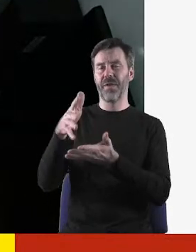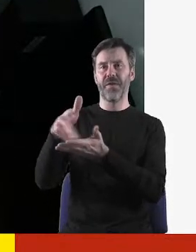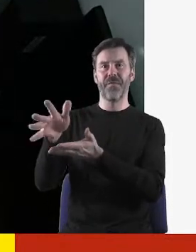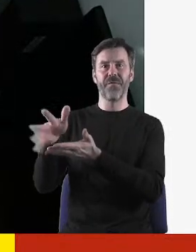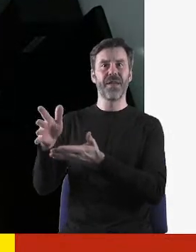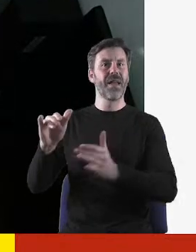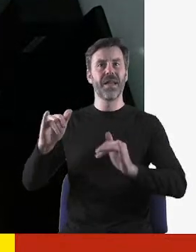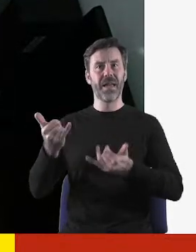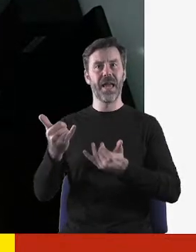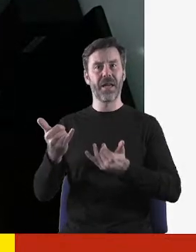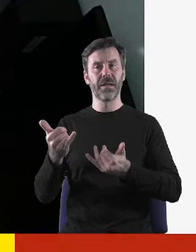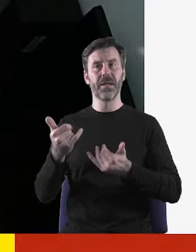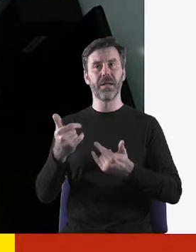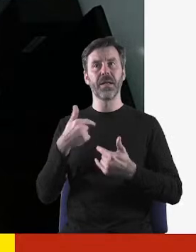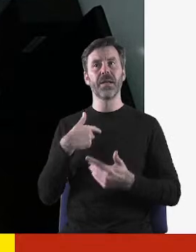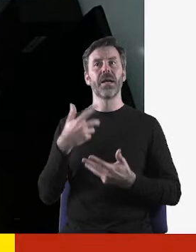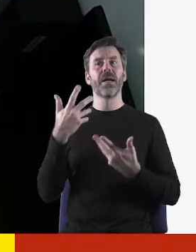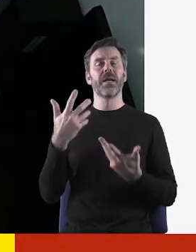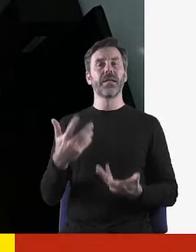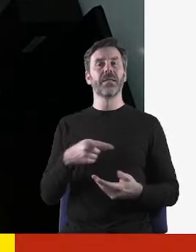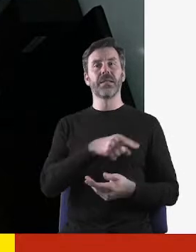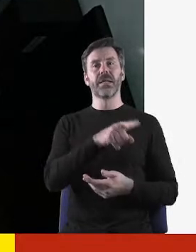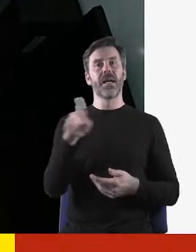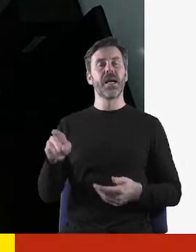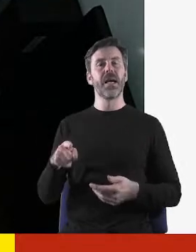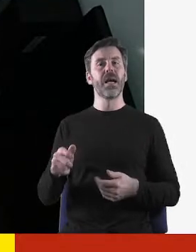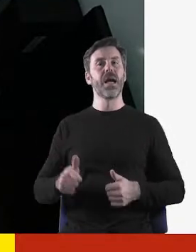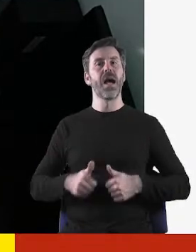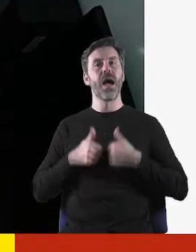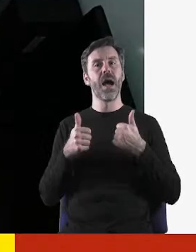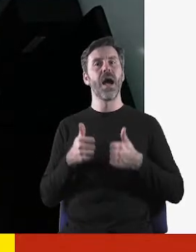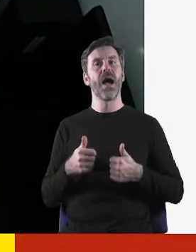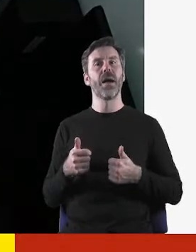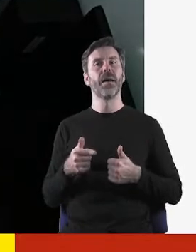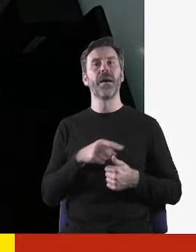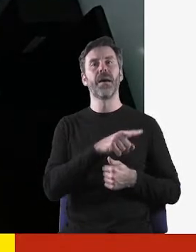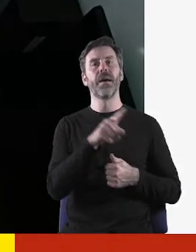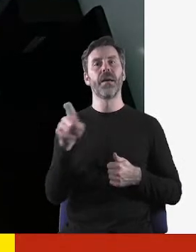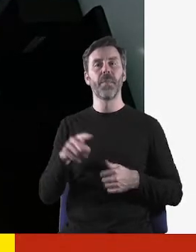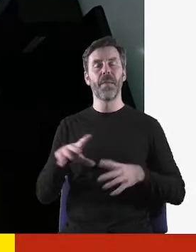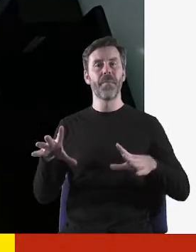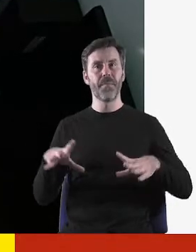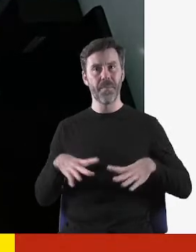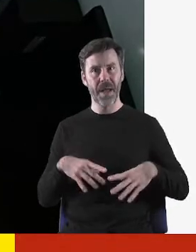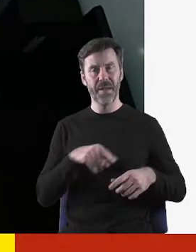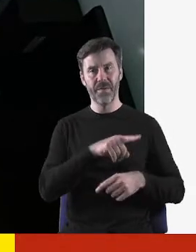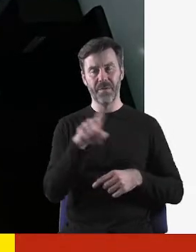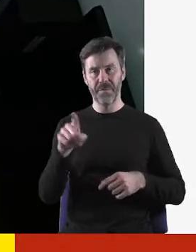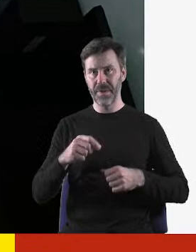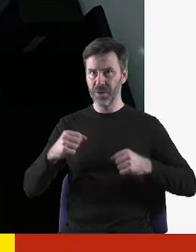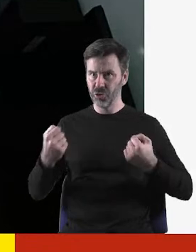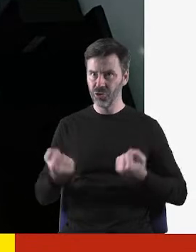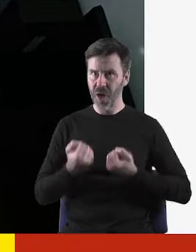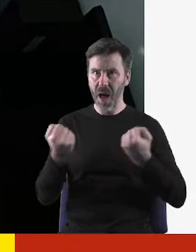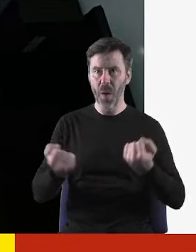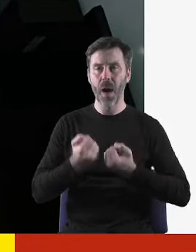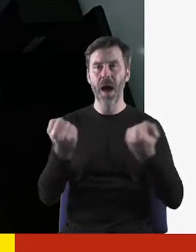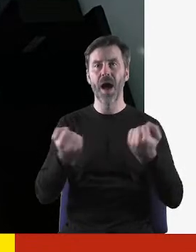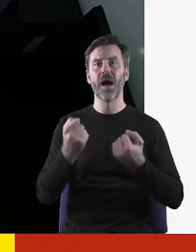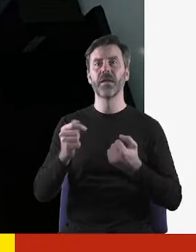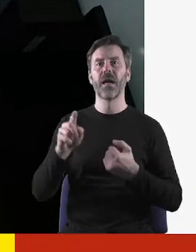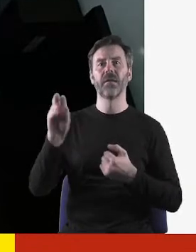państwa zapewnienie tego, że będziecie państwo podejmowali wszelkie działania w